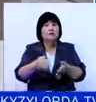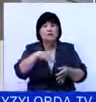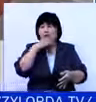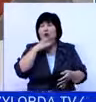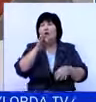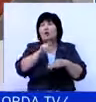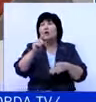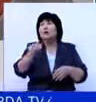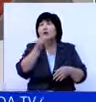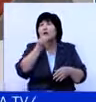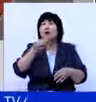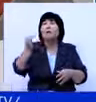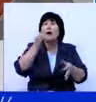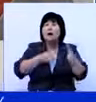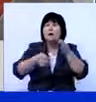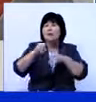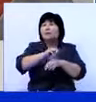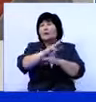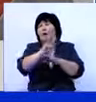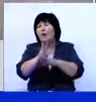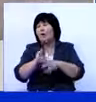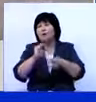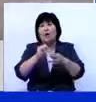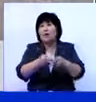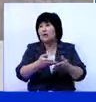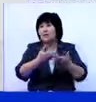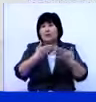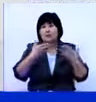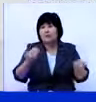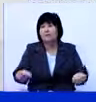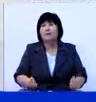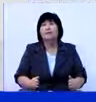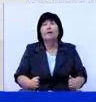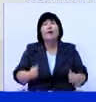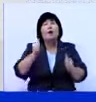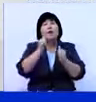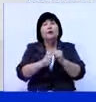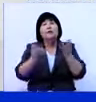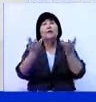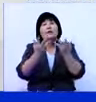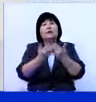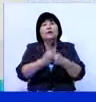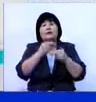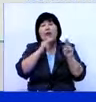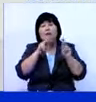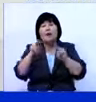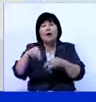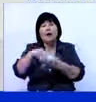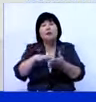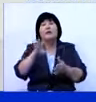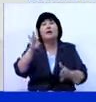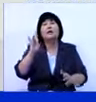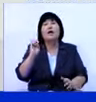Науқастардың тамақпен, дәрі-дәрмекпен қамтылуында кедергілер кездеспеген. Күнделікті статистикадан байқап отырғандай,